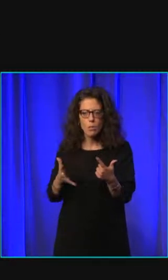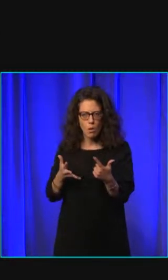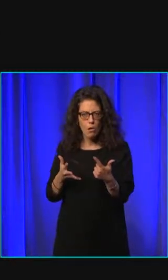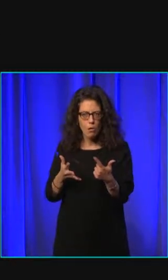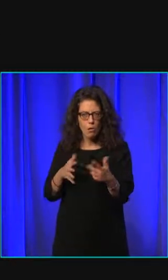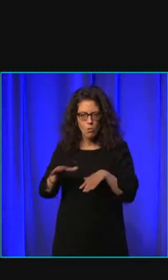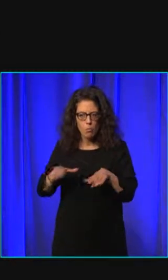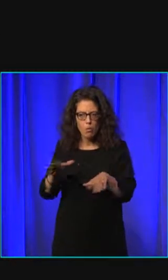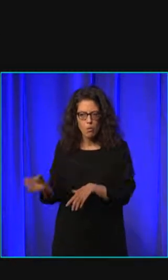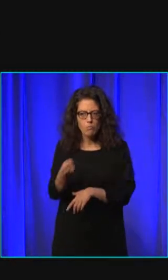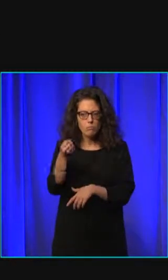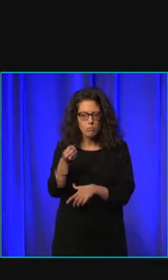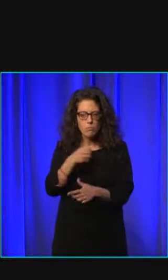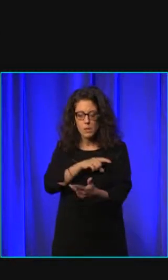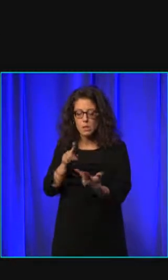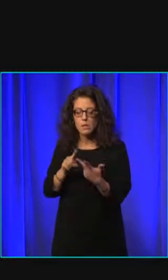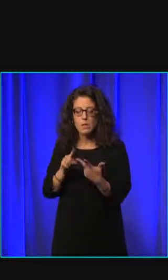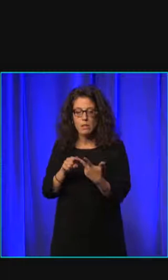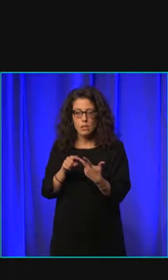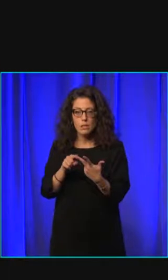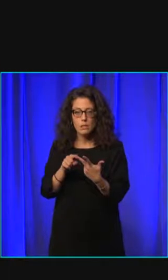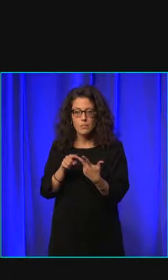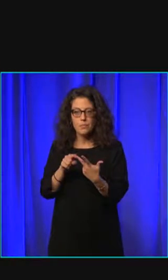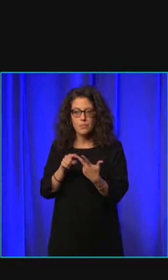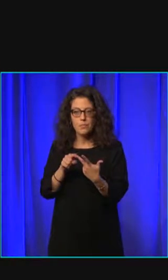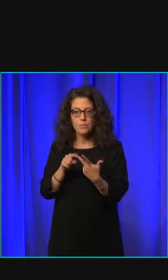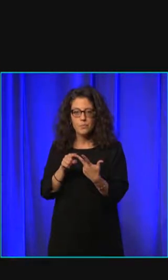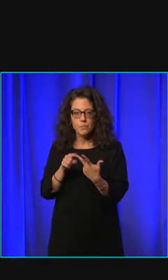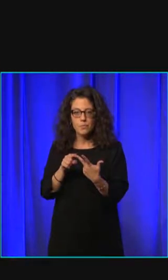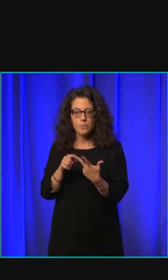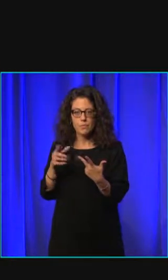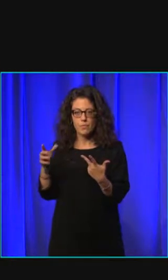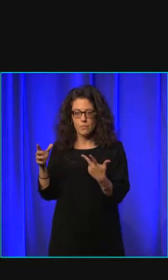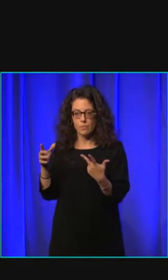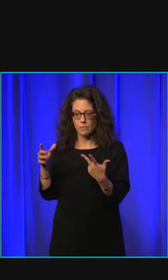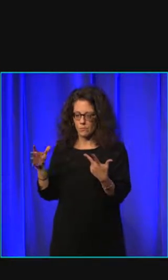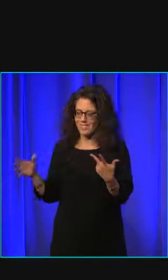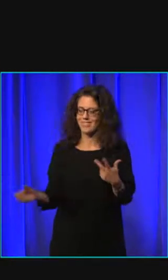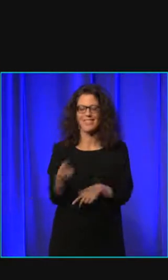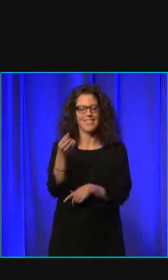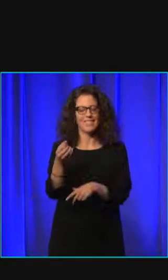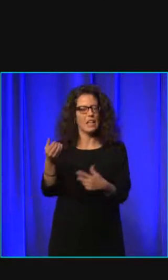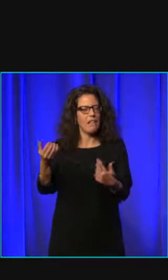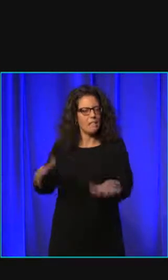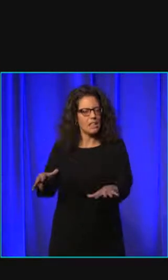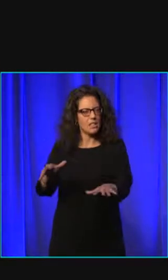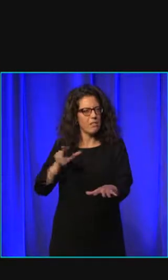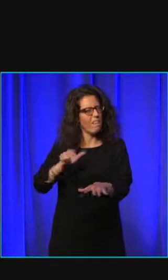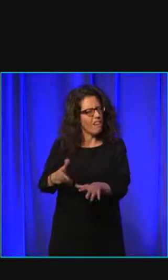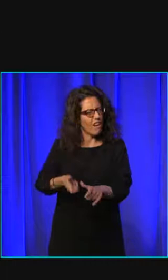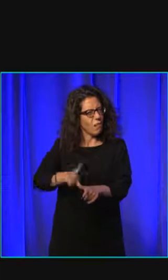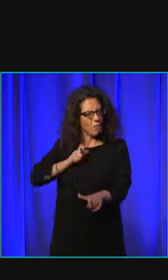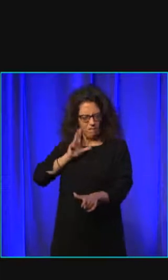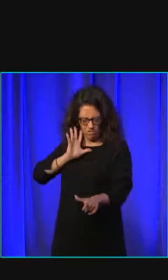action de saisie. Et enfin, troisième facteur, les conséquences sensorielles de la réalisation de cette action